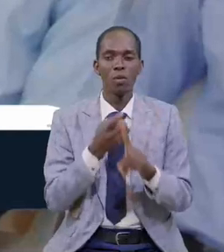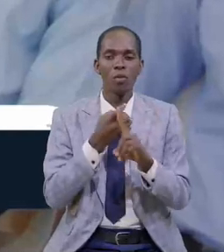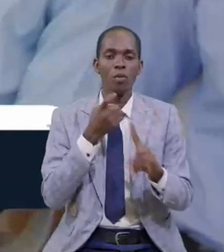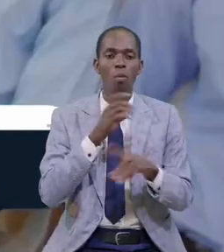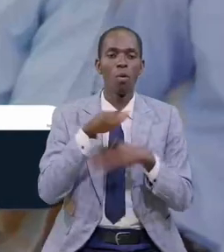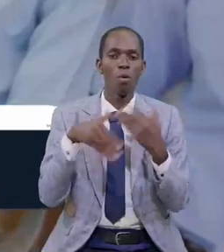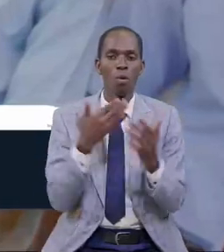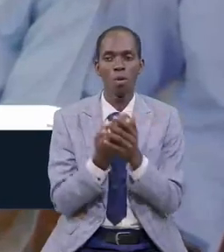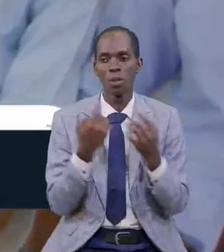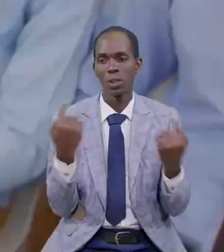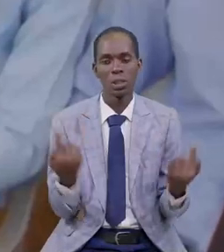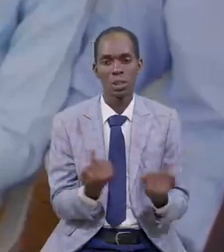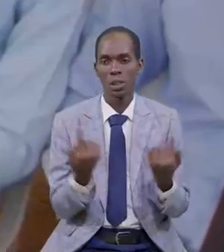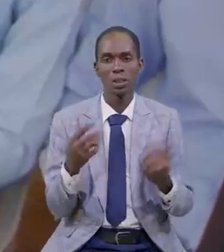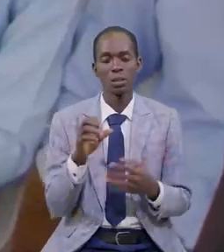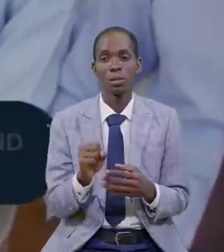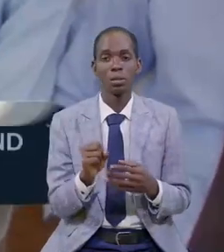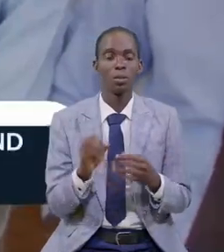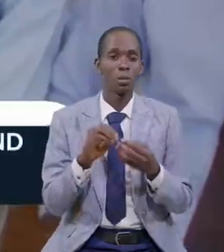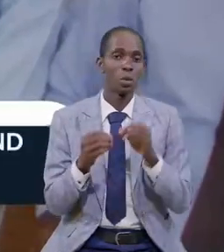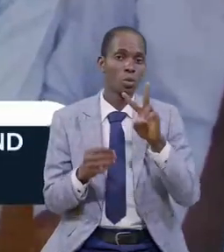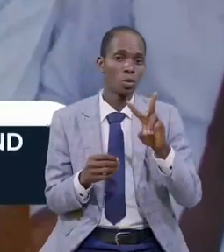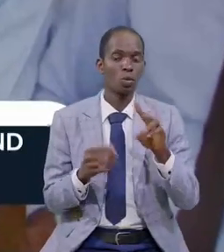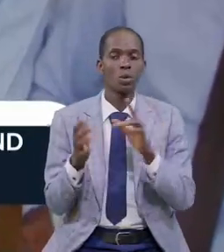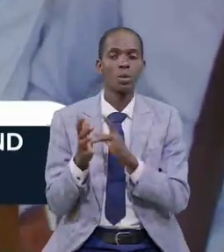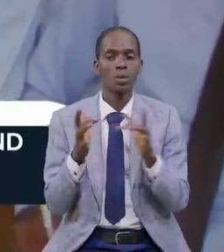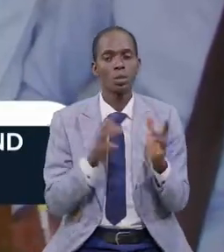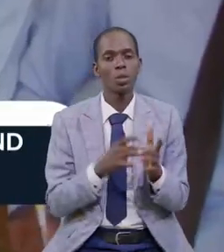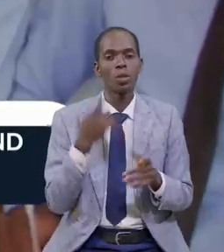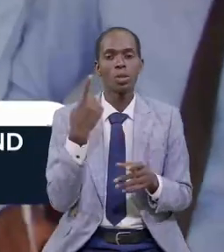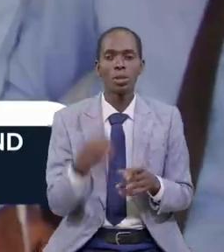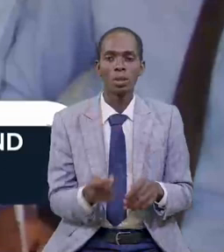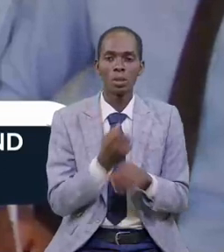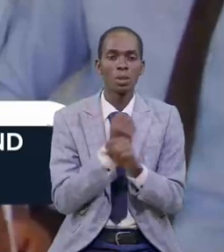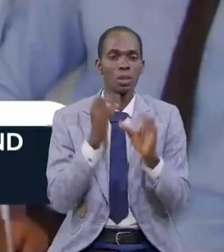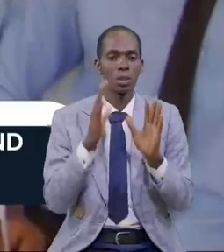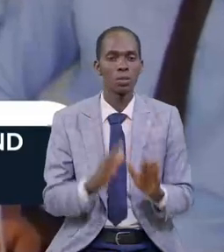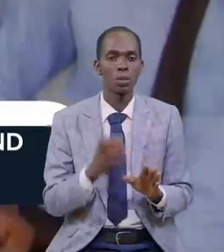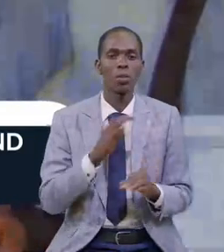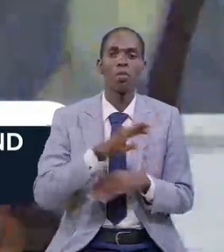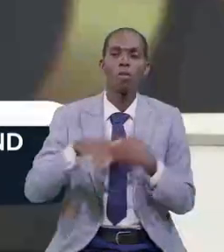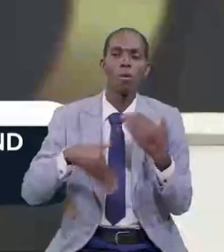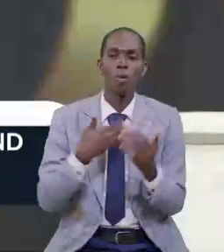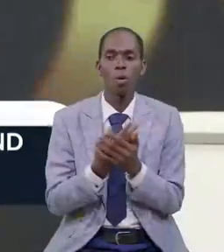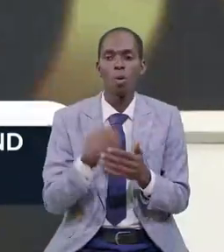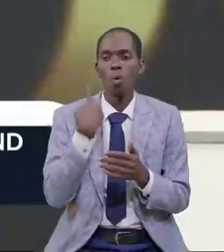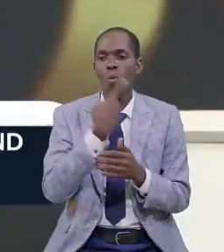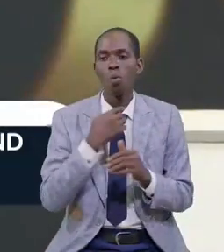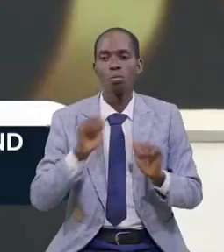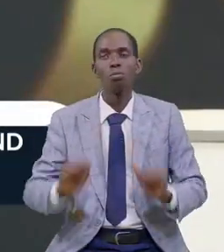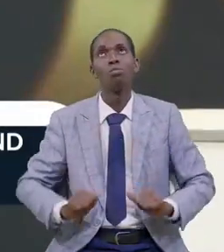Sauveur de tout péché celui qui sauve de tout péché de Jésus le